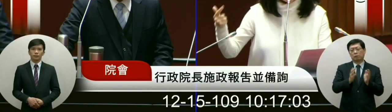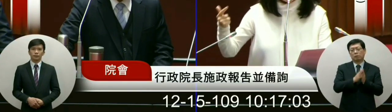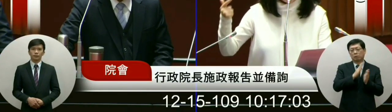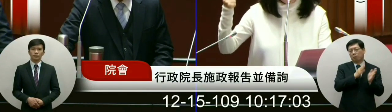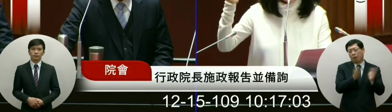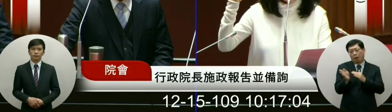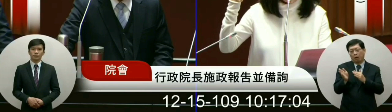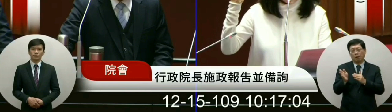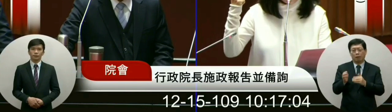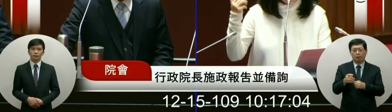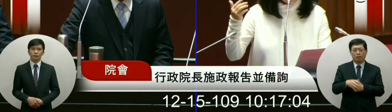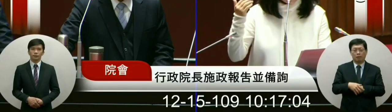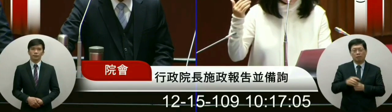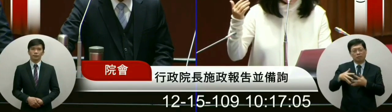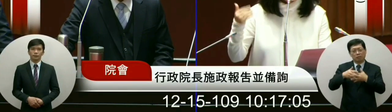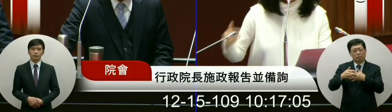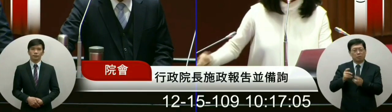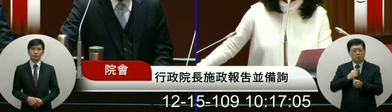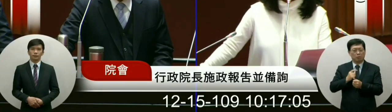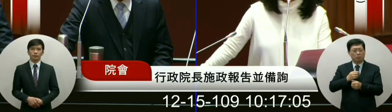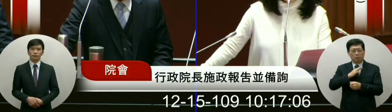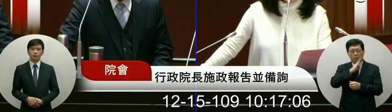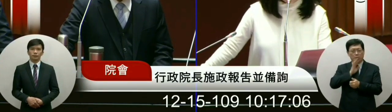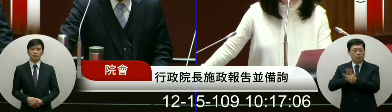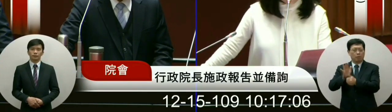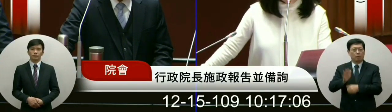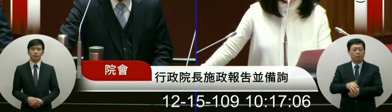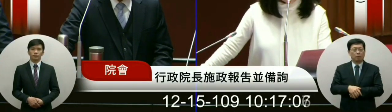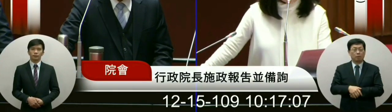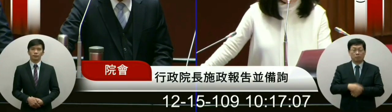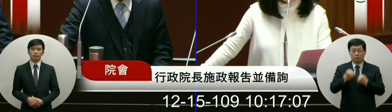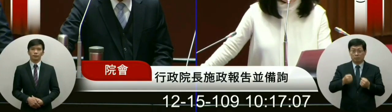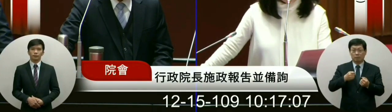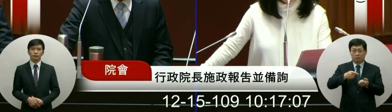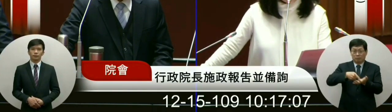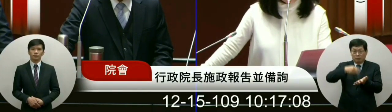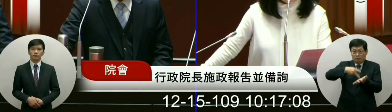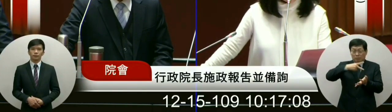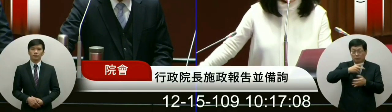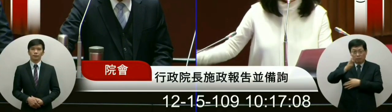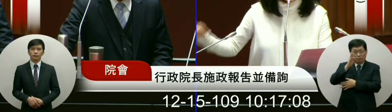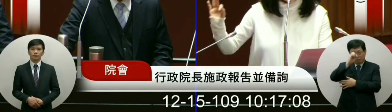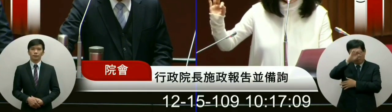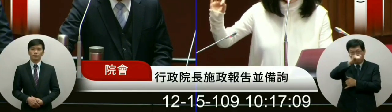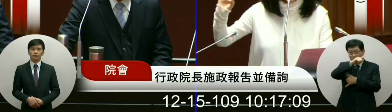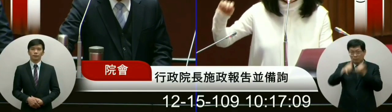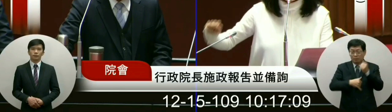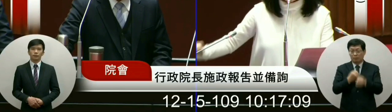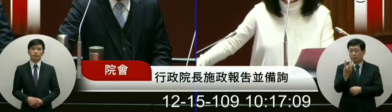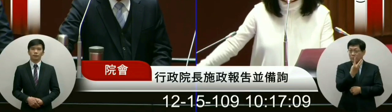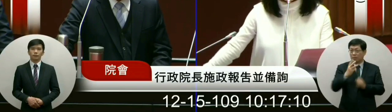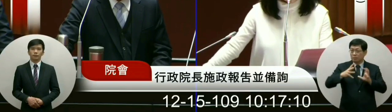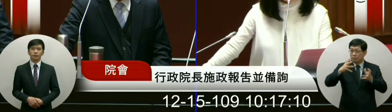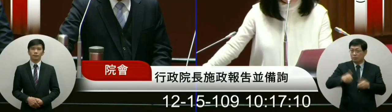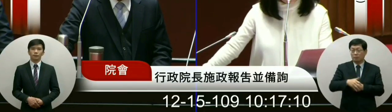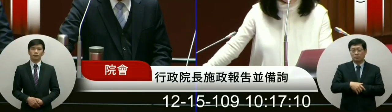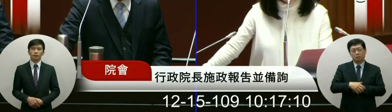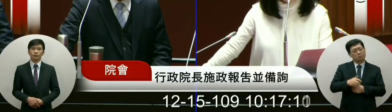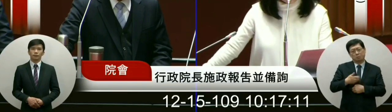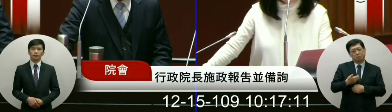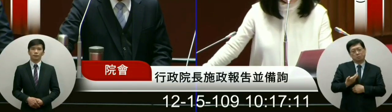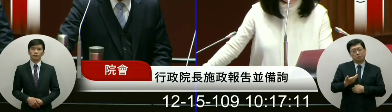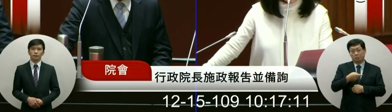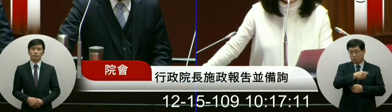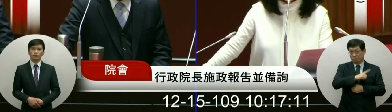完全的倾向美国。在两次政党轮替的三位总统之间，不知